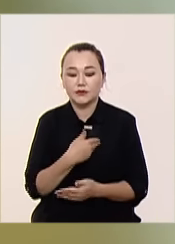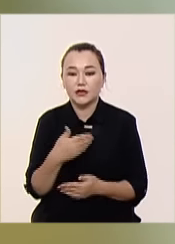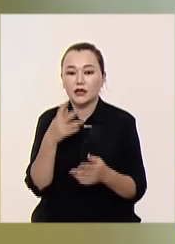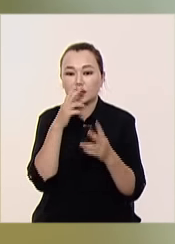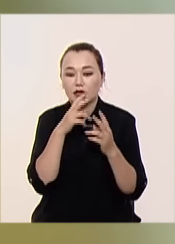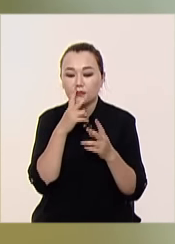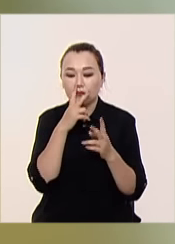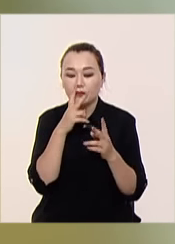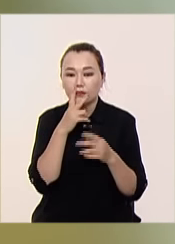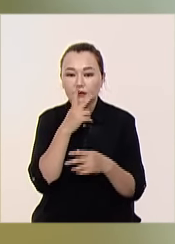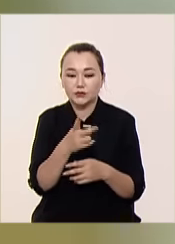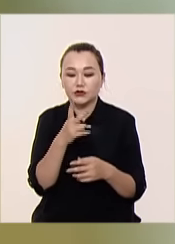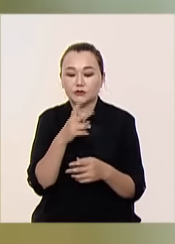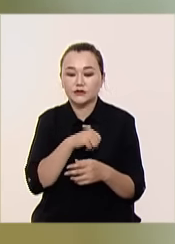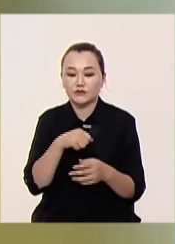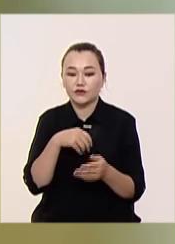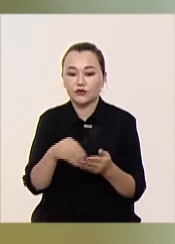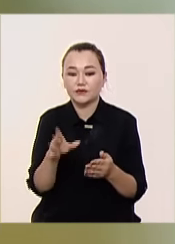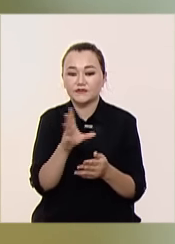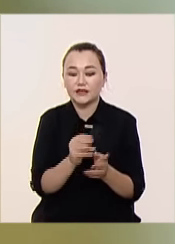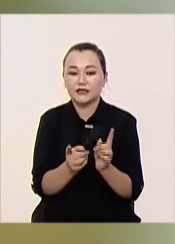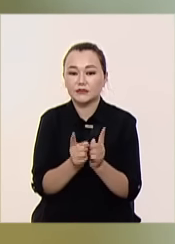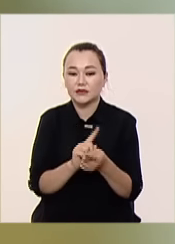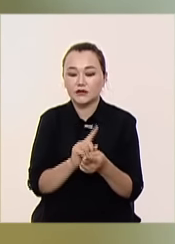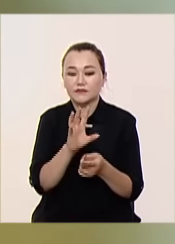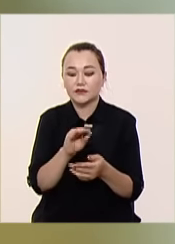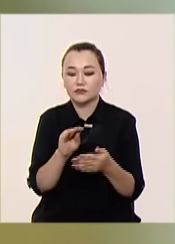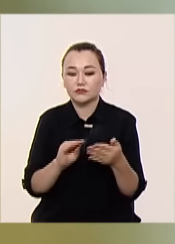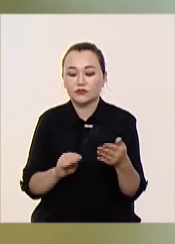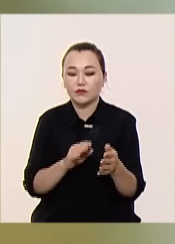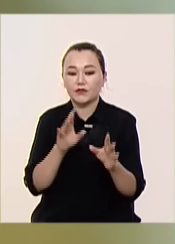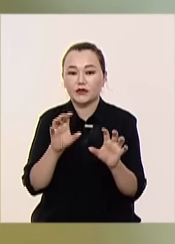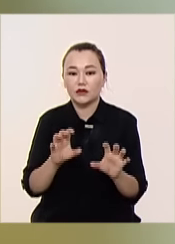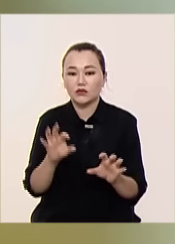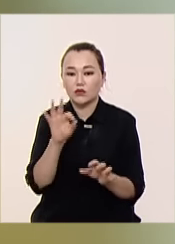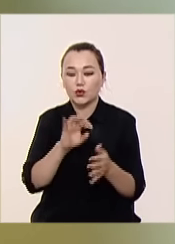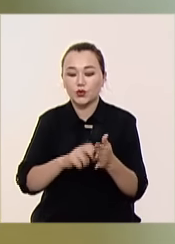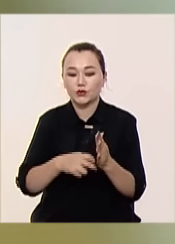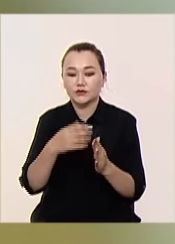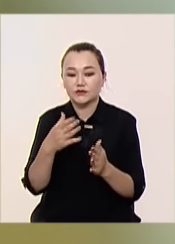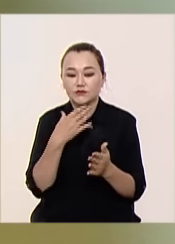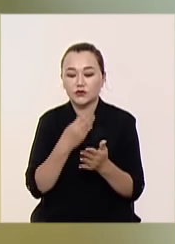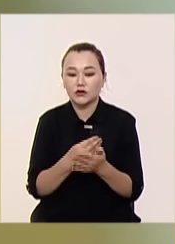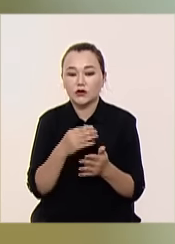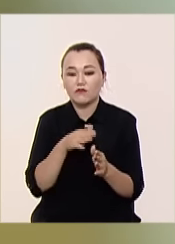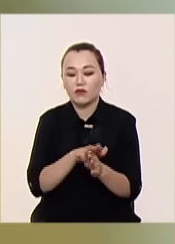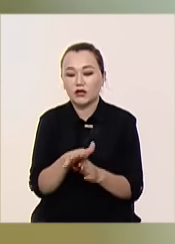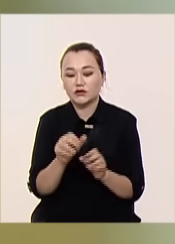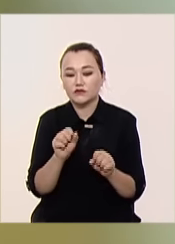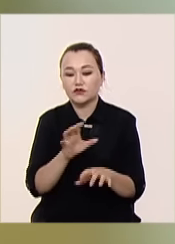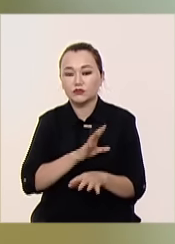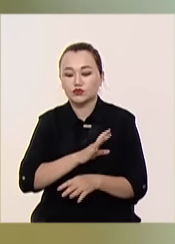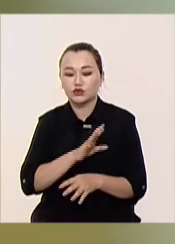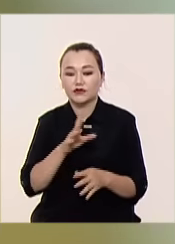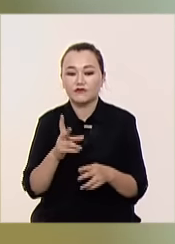в совокупности все изменения, которые будут изложены в новом налоговом кодексе, здесь вполне возможно